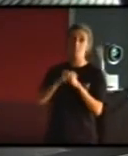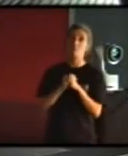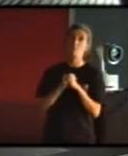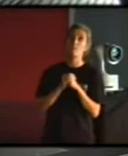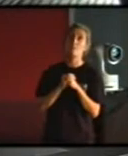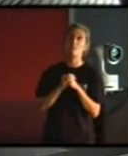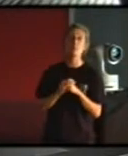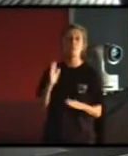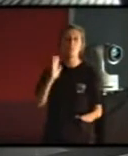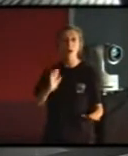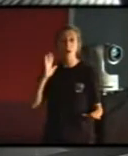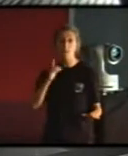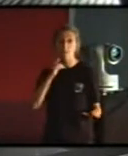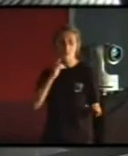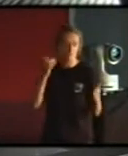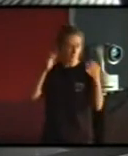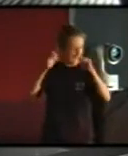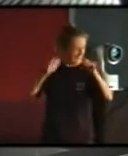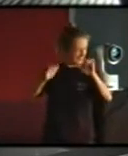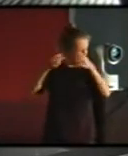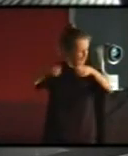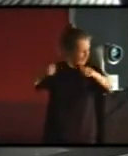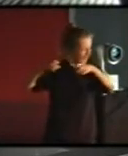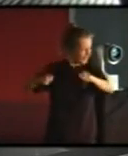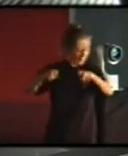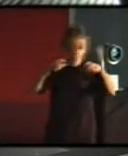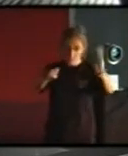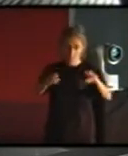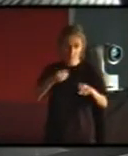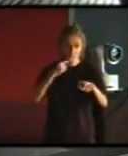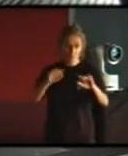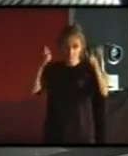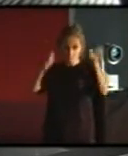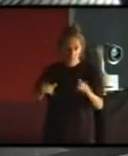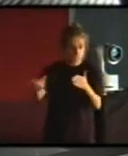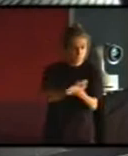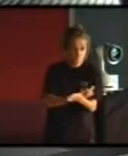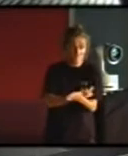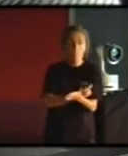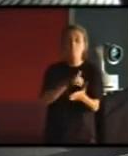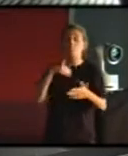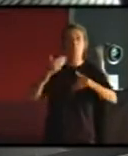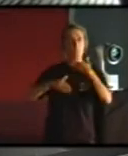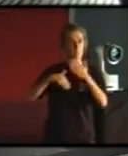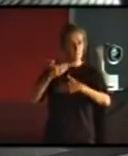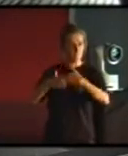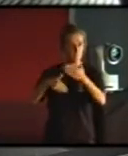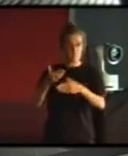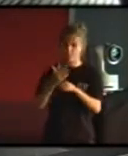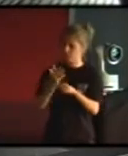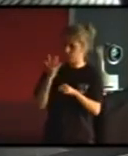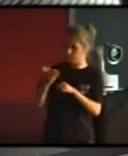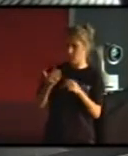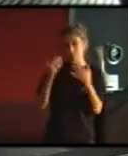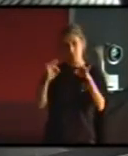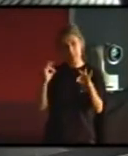où personne n'en voulait, hein, oui. Et on aurait démoli et puis on n'aurait plus rien. Et puis très peu après, déjà 5 ans après,